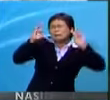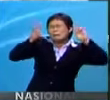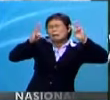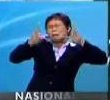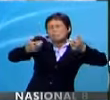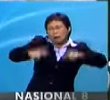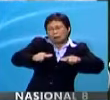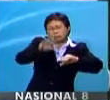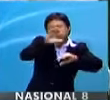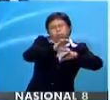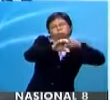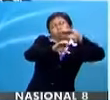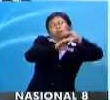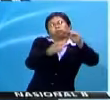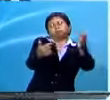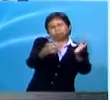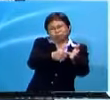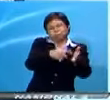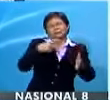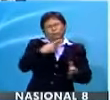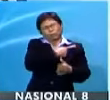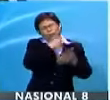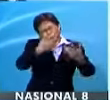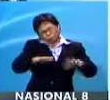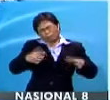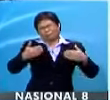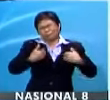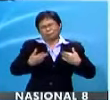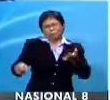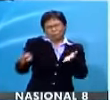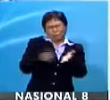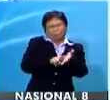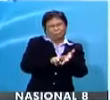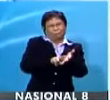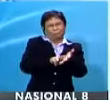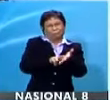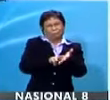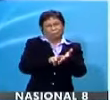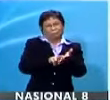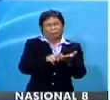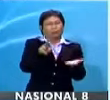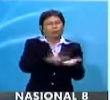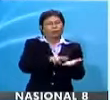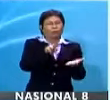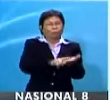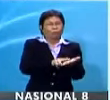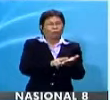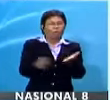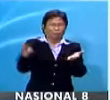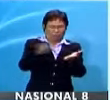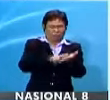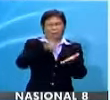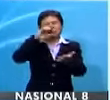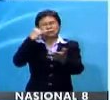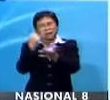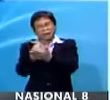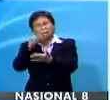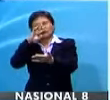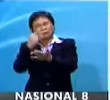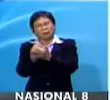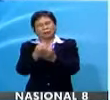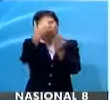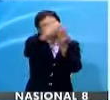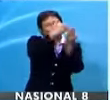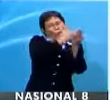berlaku pertindihan kita telah ada rekod apa nama daftar rekod penjenayah